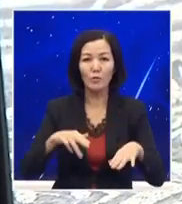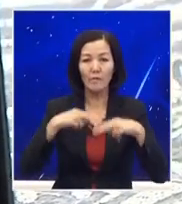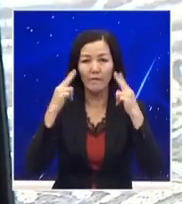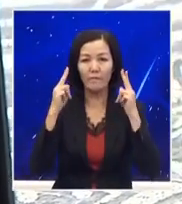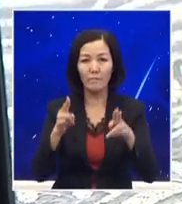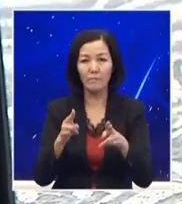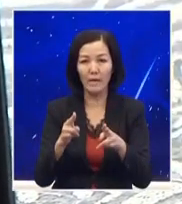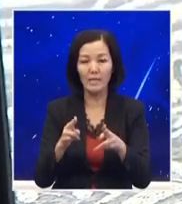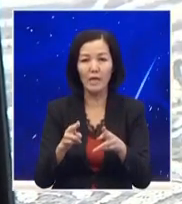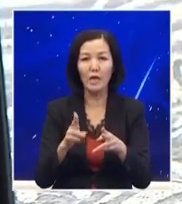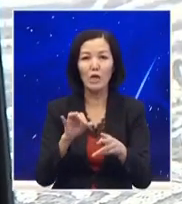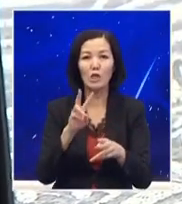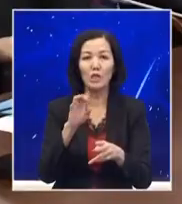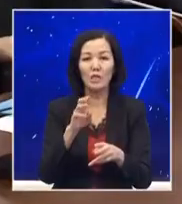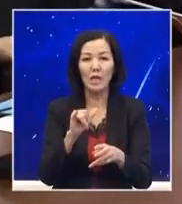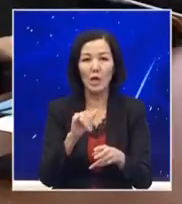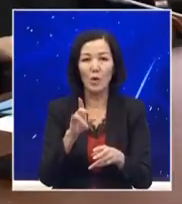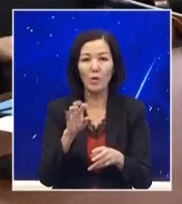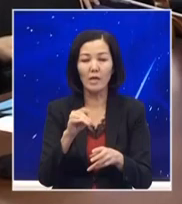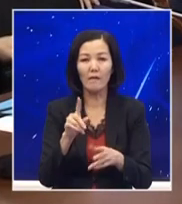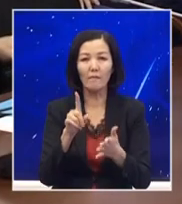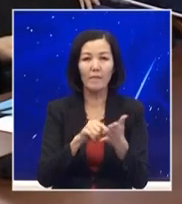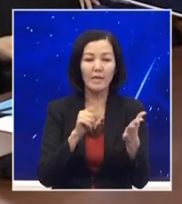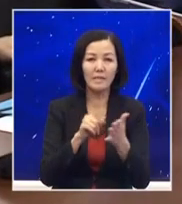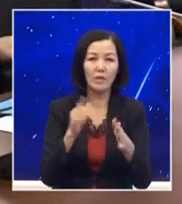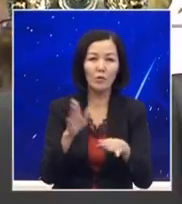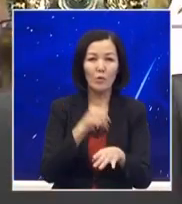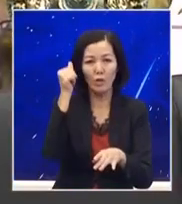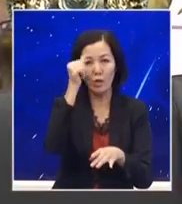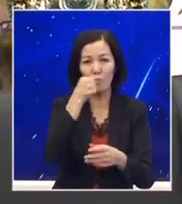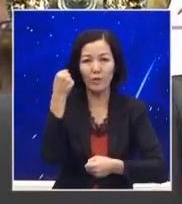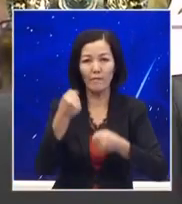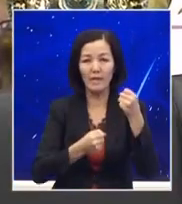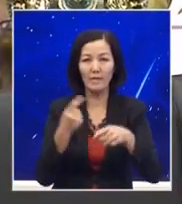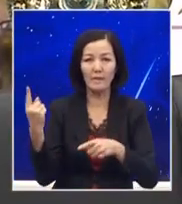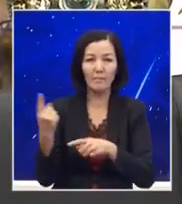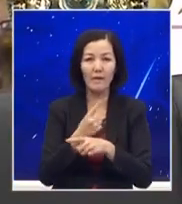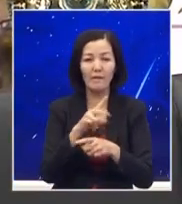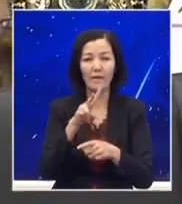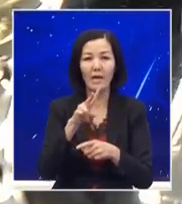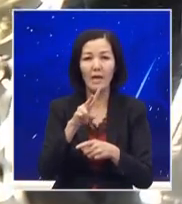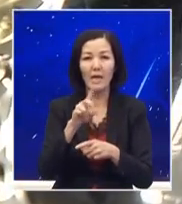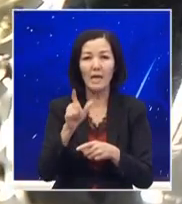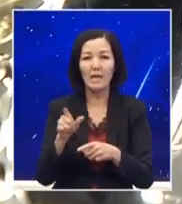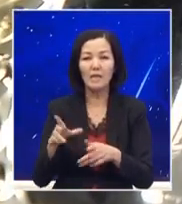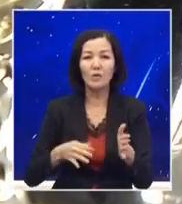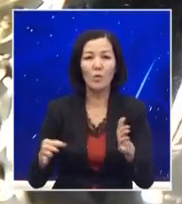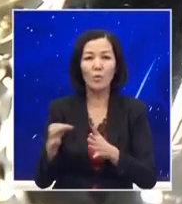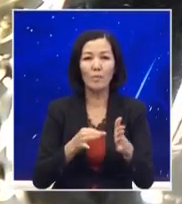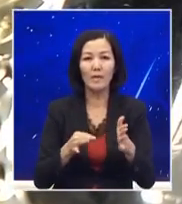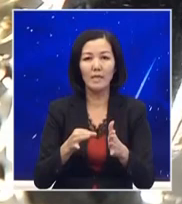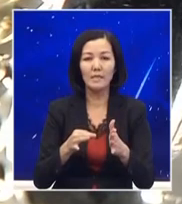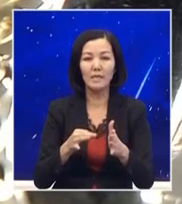внимания удостоился Шынтай Аукенов. Пенсионер долгие годы был водителем первых лиц области. Амандык Баталов